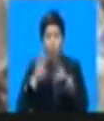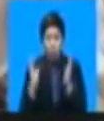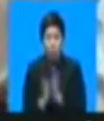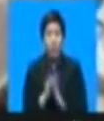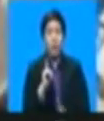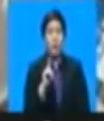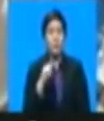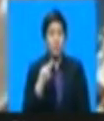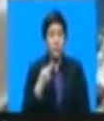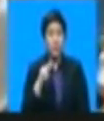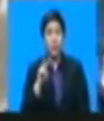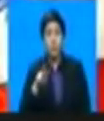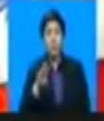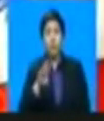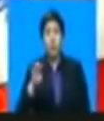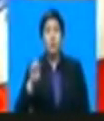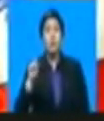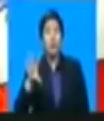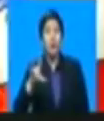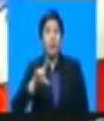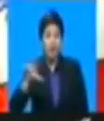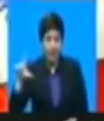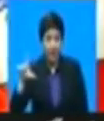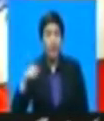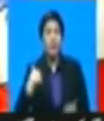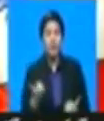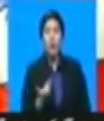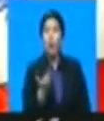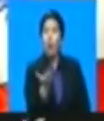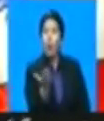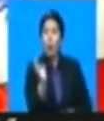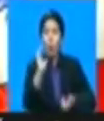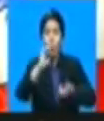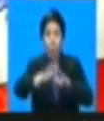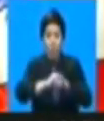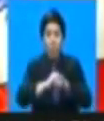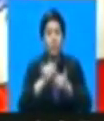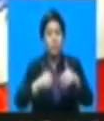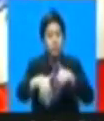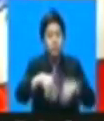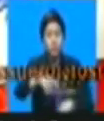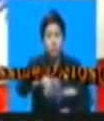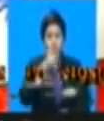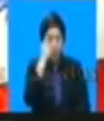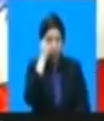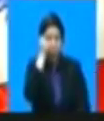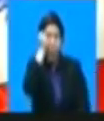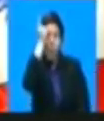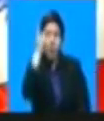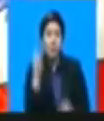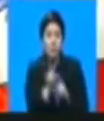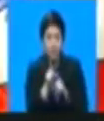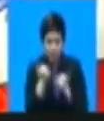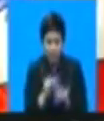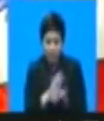อมรับว่าค่อนข้างมีปัญหาจะต้องสร้างให้ทุกคนอยู่ร่วมกันอย่างสันติถ้าเอาแต่พูดว่าสิทธิเสรีภาพหรือประชาธิปไตย